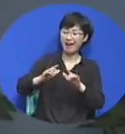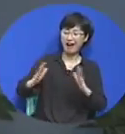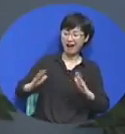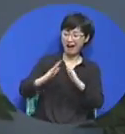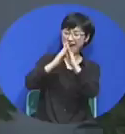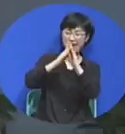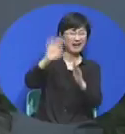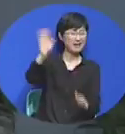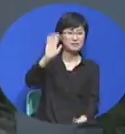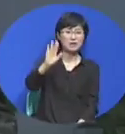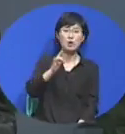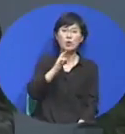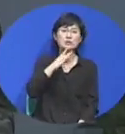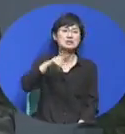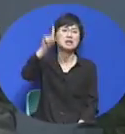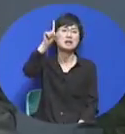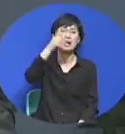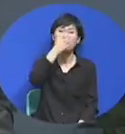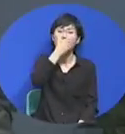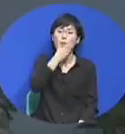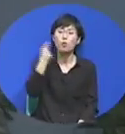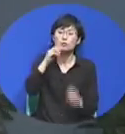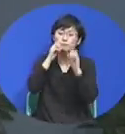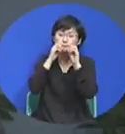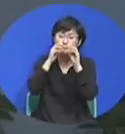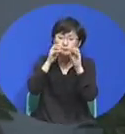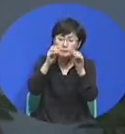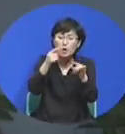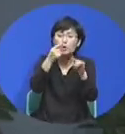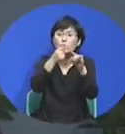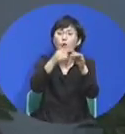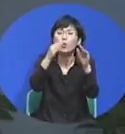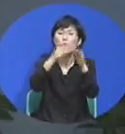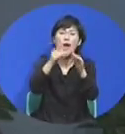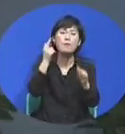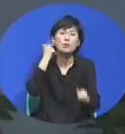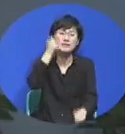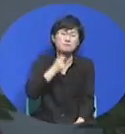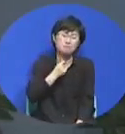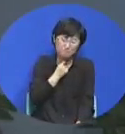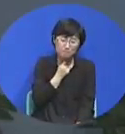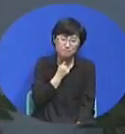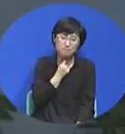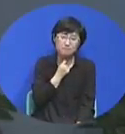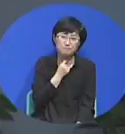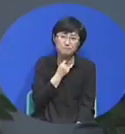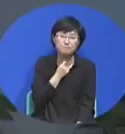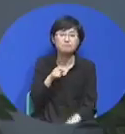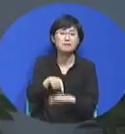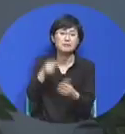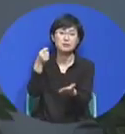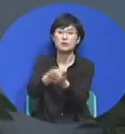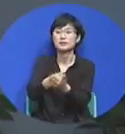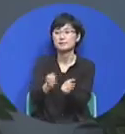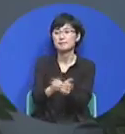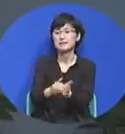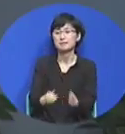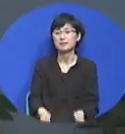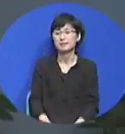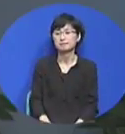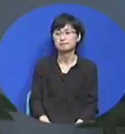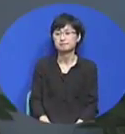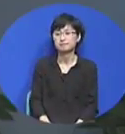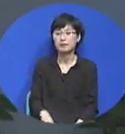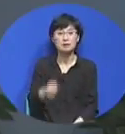I don't need to be a general assembly moderator. I don't need to be the president or CEO of anything. I just want to be the pastor of a church that only proclaims the gospel. 왜냐하면 그